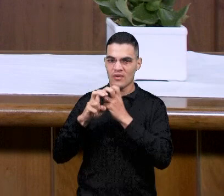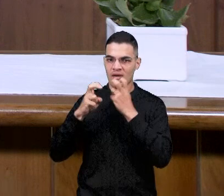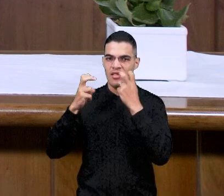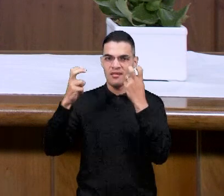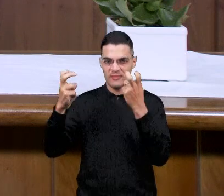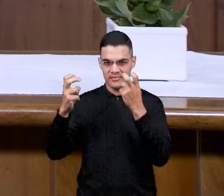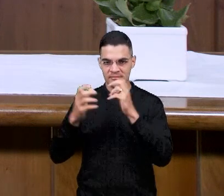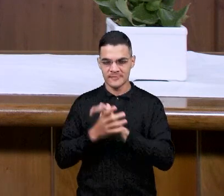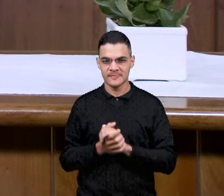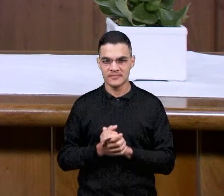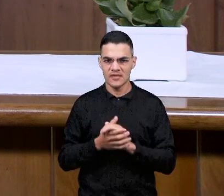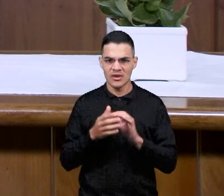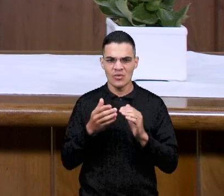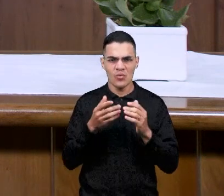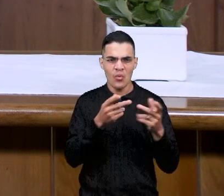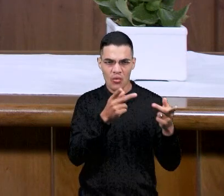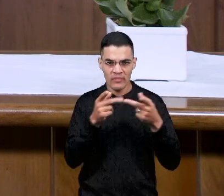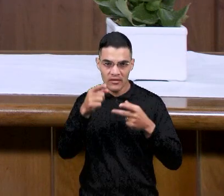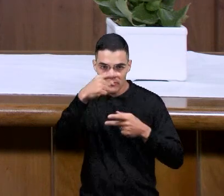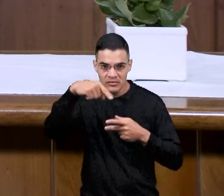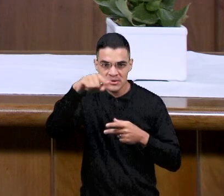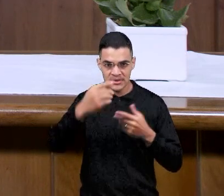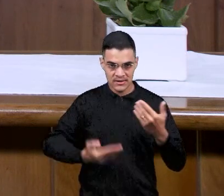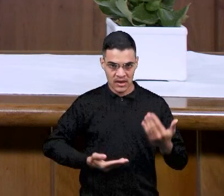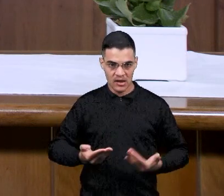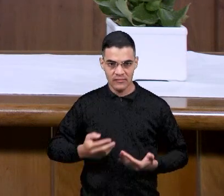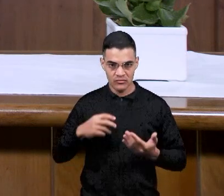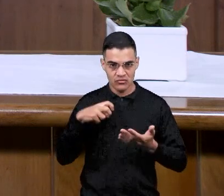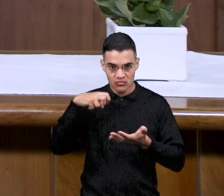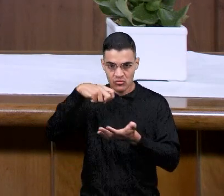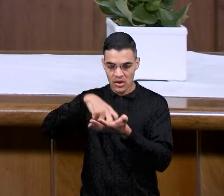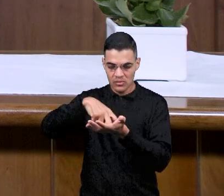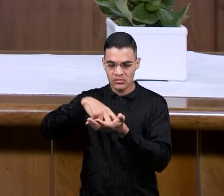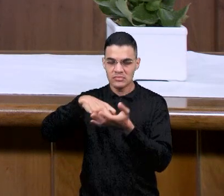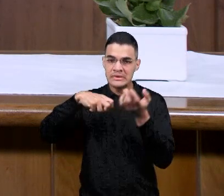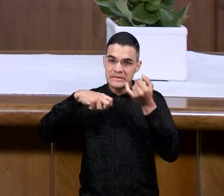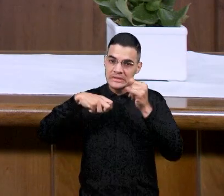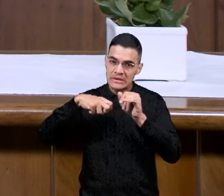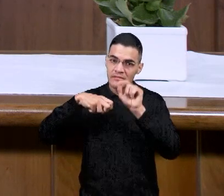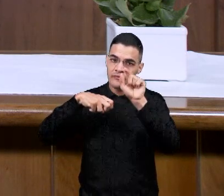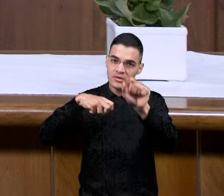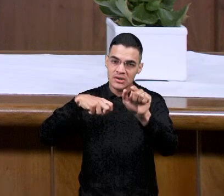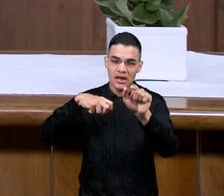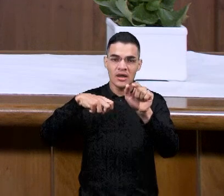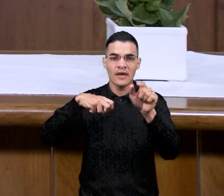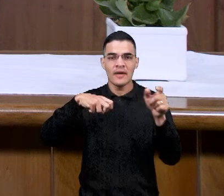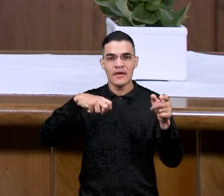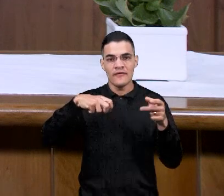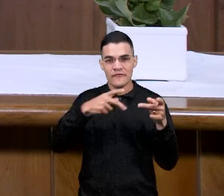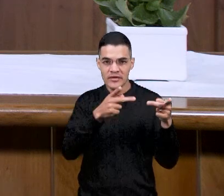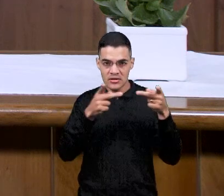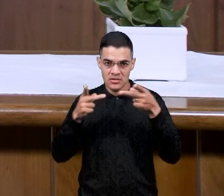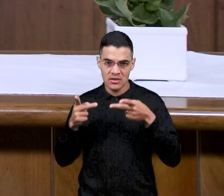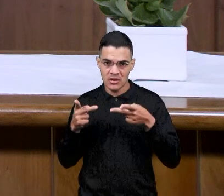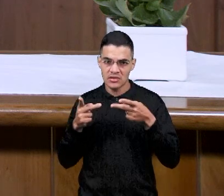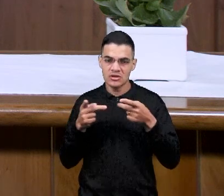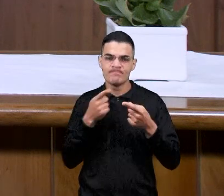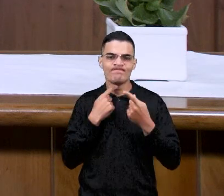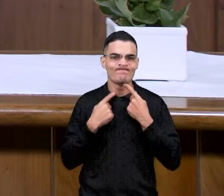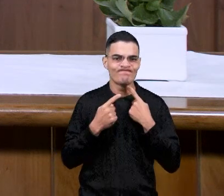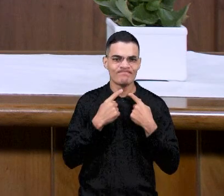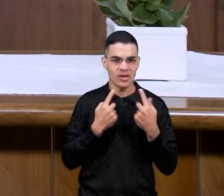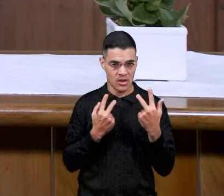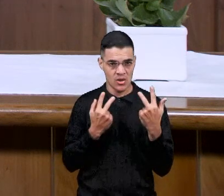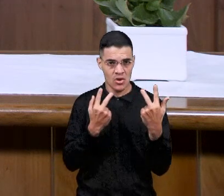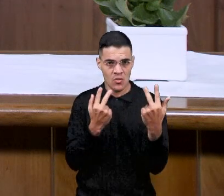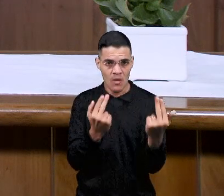J'invite aux frères et sœurs qui sont dans les églises à se mettre à genoux en ce moment. Et vous qui participez avec nous de ce culte, si vous